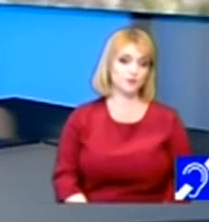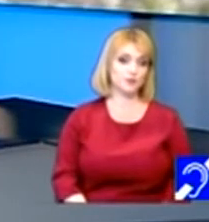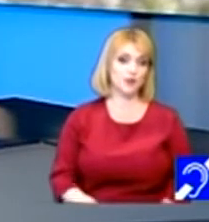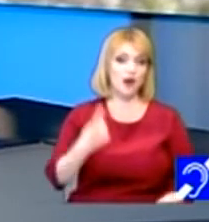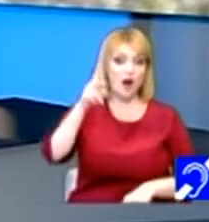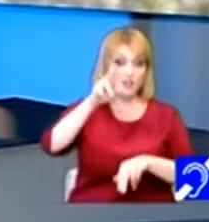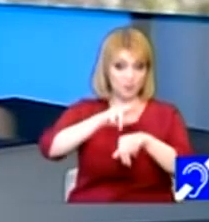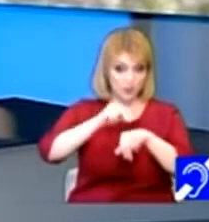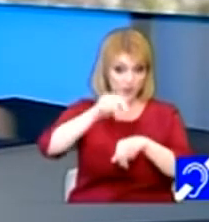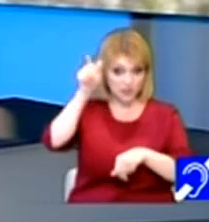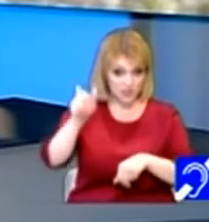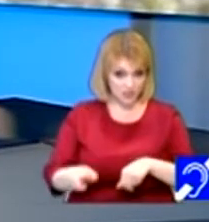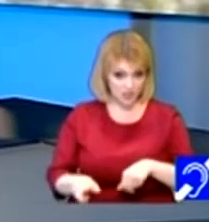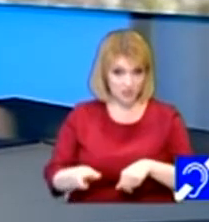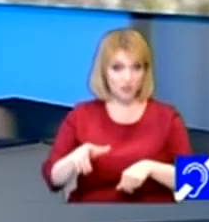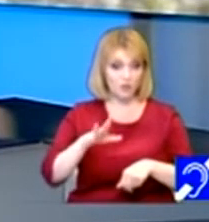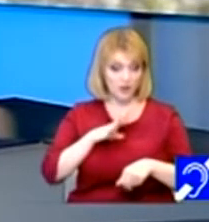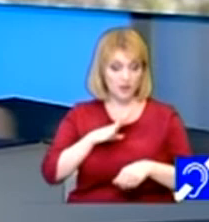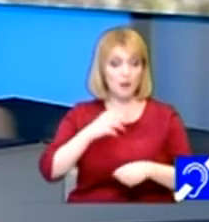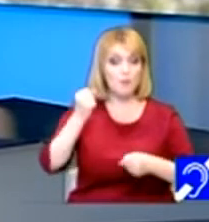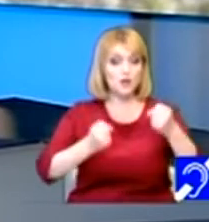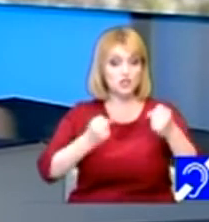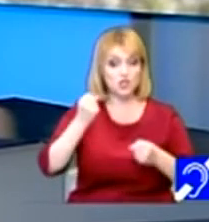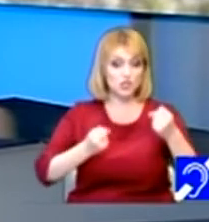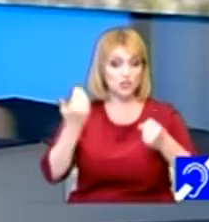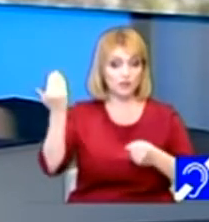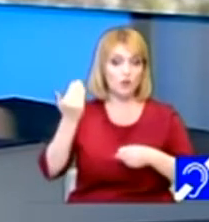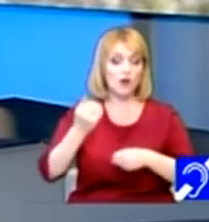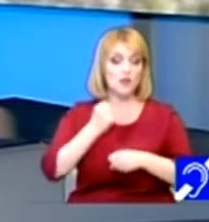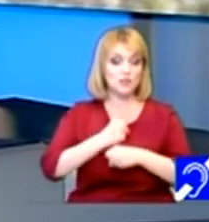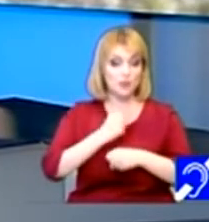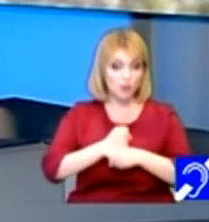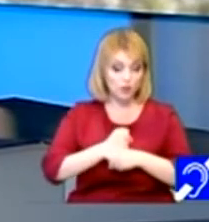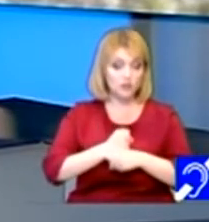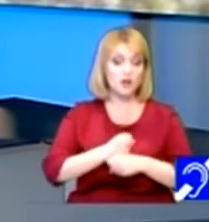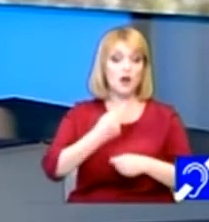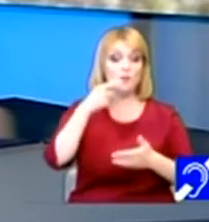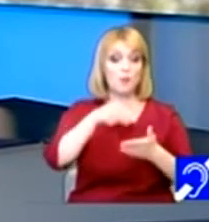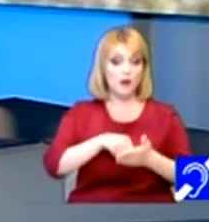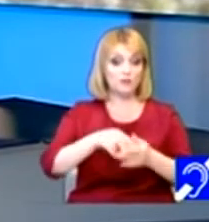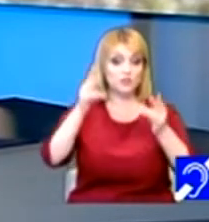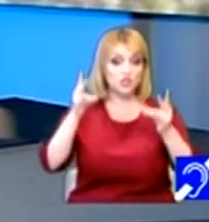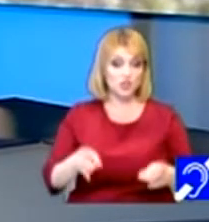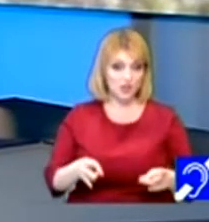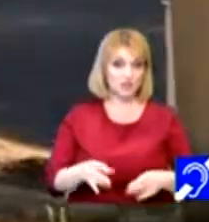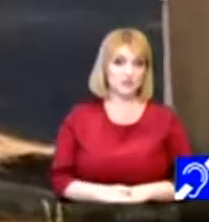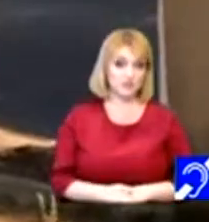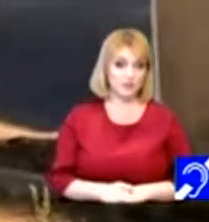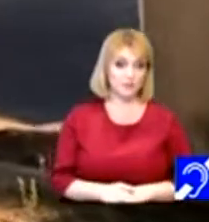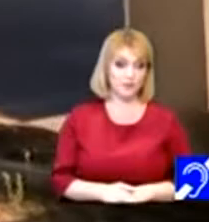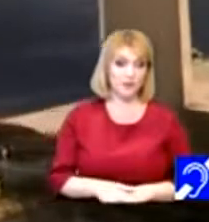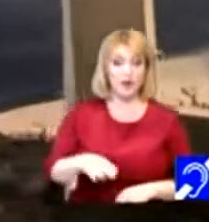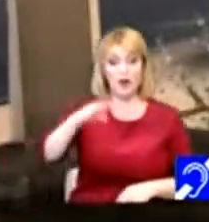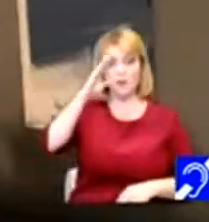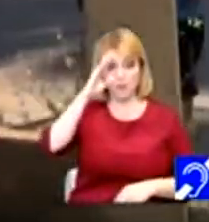Un polițist aflat în mașina de serviciu a fost implicat într-un accident rutier la Rezina. Potrivit martorilor, vehiculul condus de omul legii s-a angajat